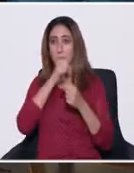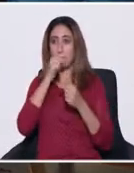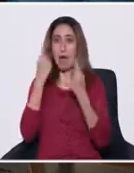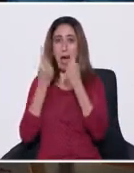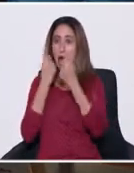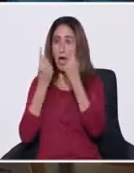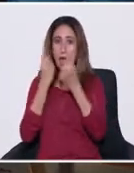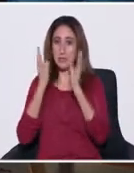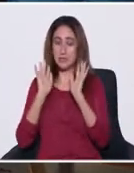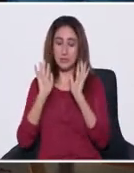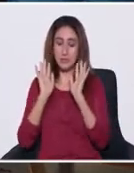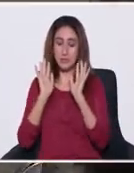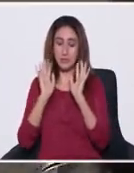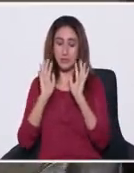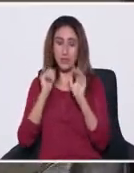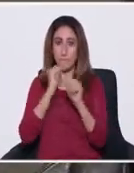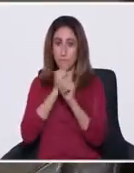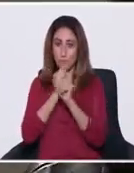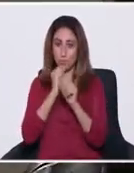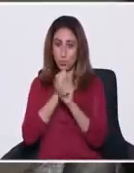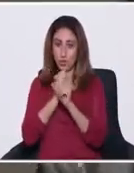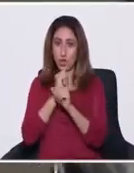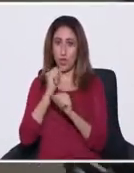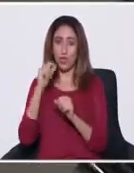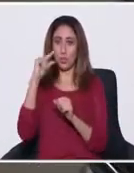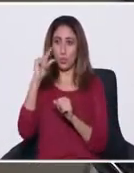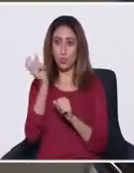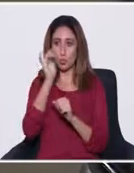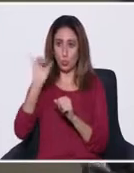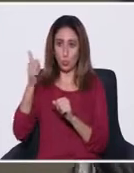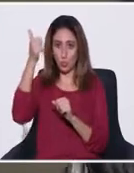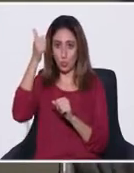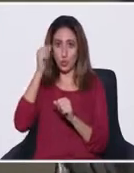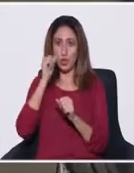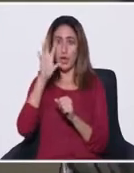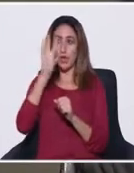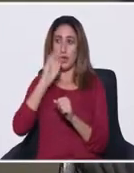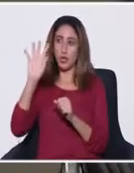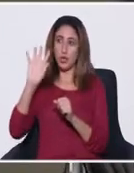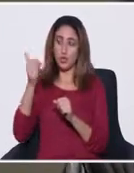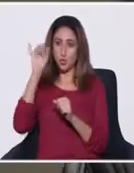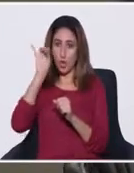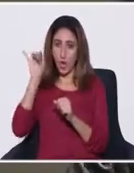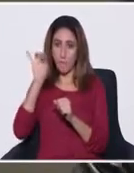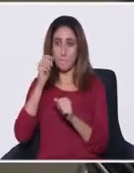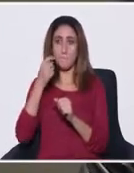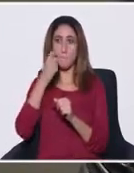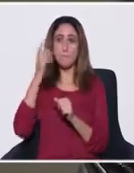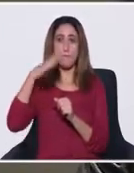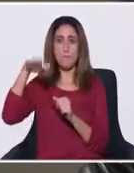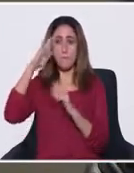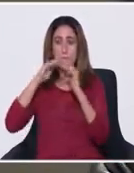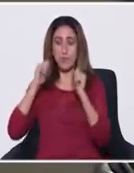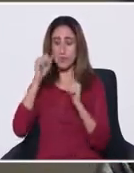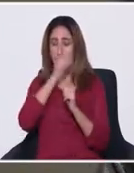جدا. الناس اللي بتشتغل للباند ده هم اللي بيشتغلوا لدنيا سمير غانم، وهم اللي بيشتغلوا لهشام جمال، ولكل الناس اللي في مصر اللي بيكتب لهم